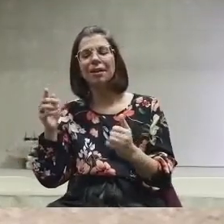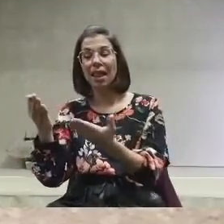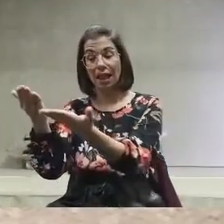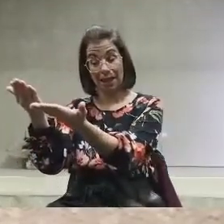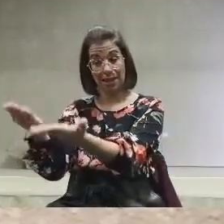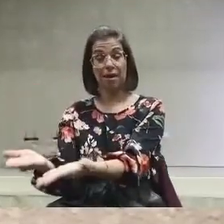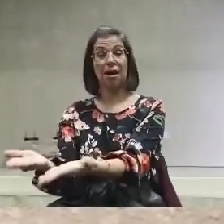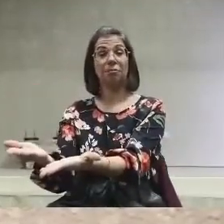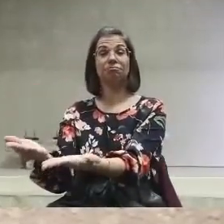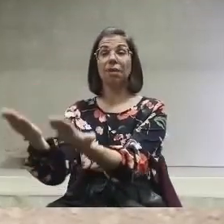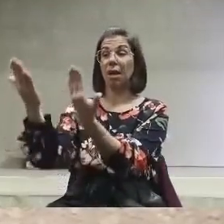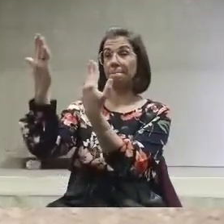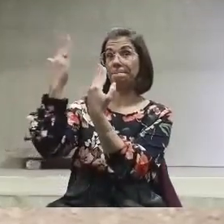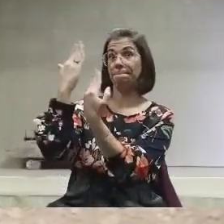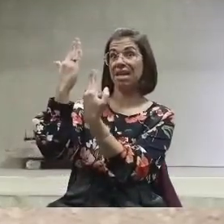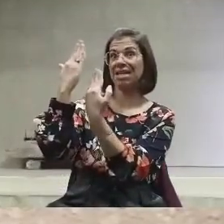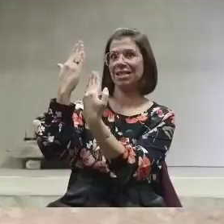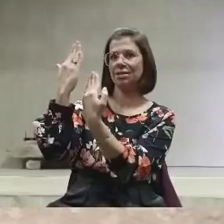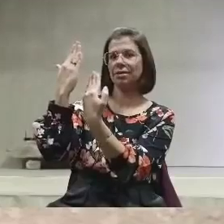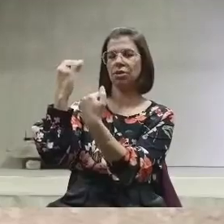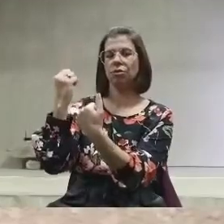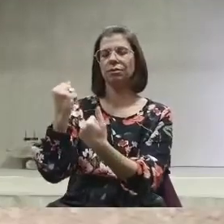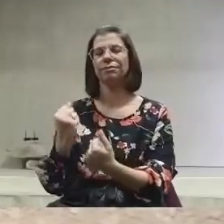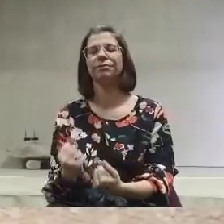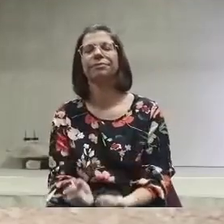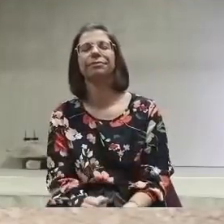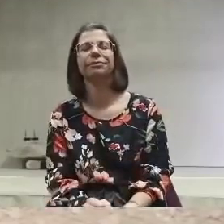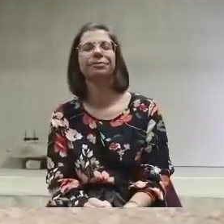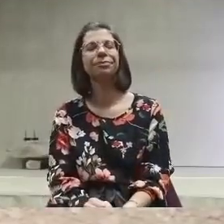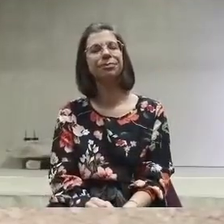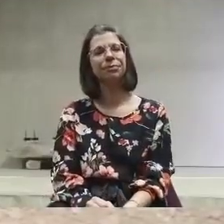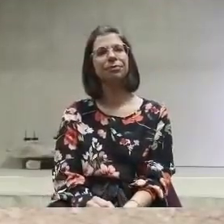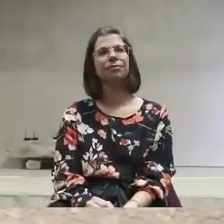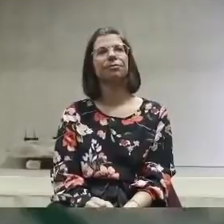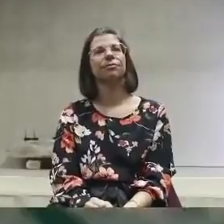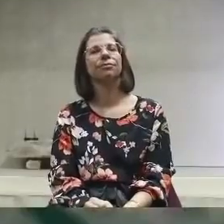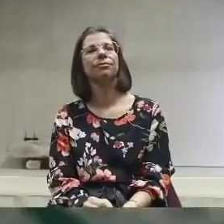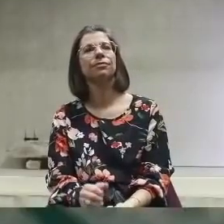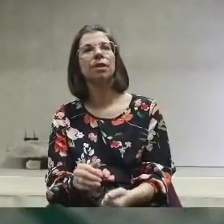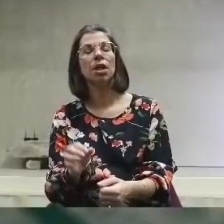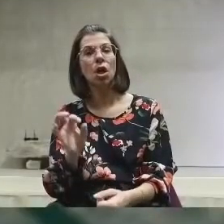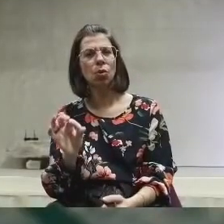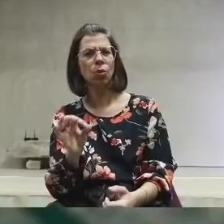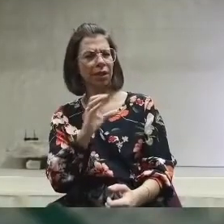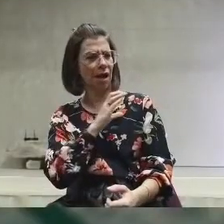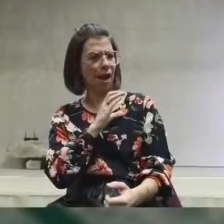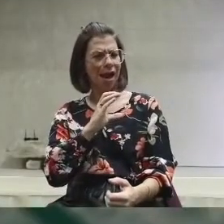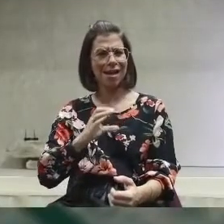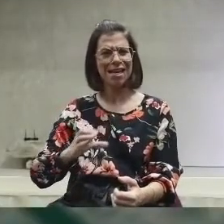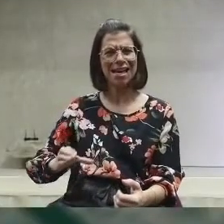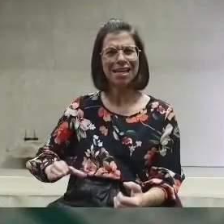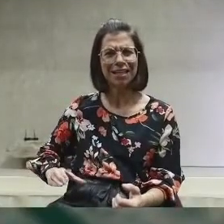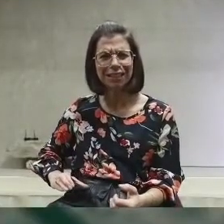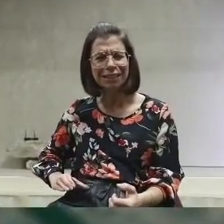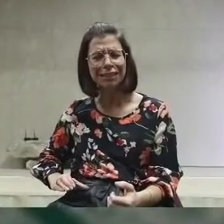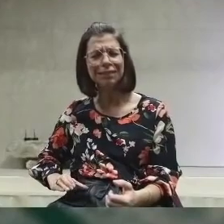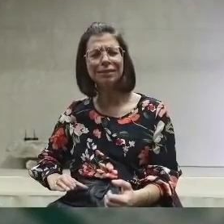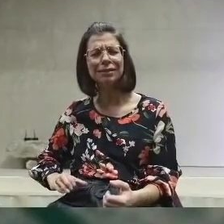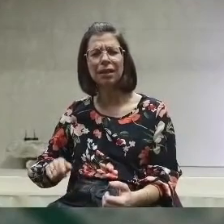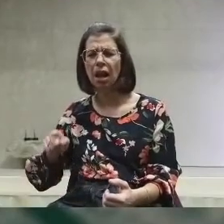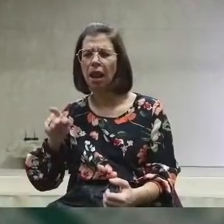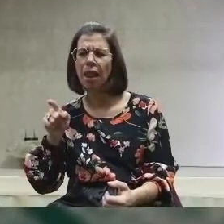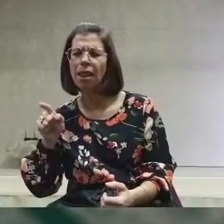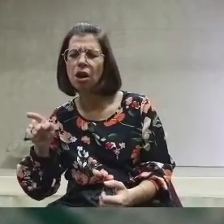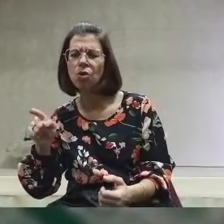est transformée en bénédiction. Galates chapitre 3, verset 13 nous dit « Christ nous a rachetés de la malédiction de la loi, étant